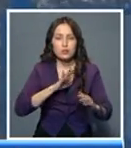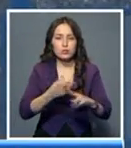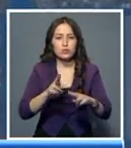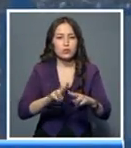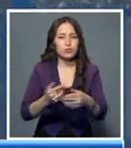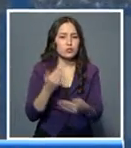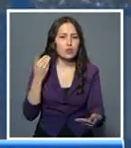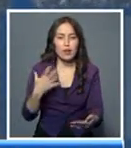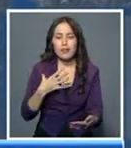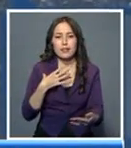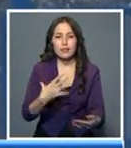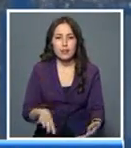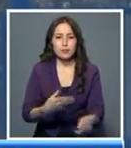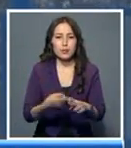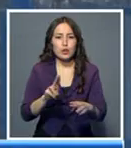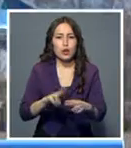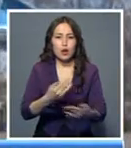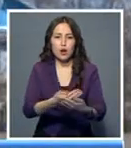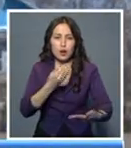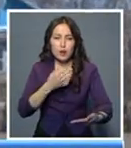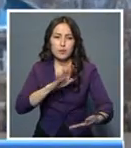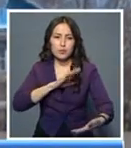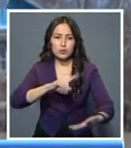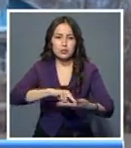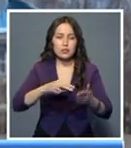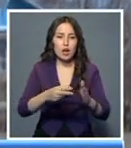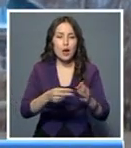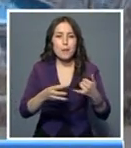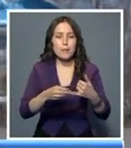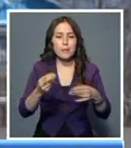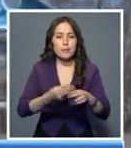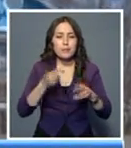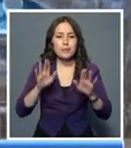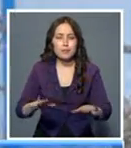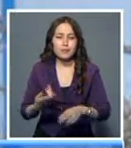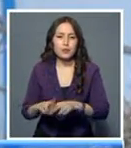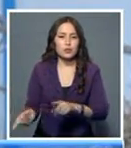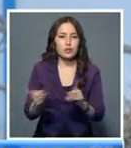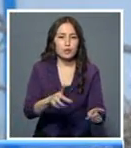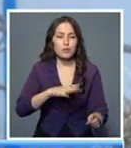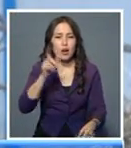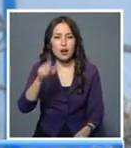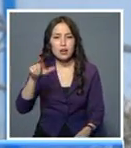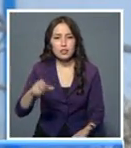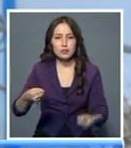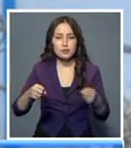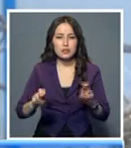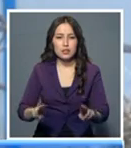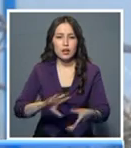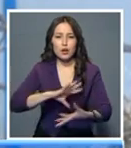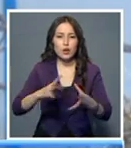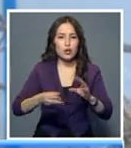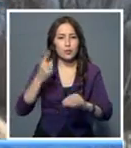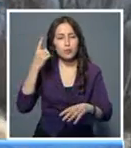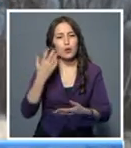соңды тіркелмеген, сондықтан қауіптің алдын алу үшін тұрғындар эвакуациялануда деп мәлімдеді. Солтүстік Қазақстан облысының әкімі Құмар Ақсақалов. Болжам